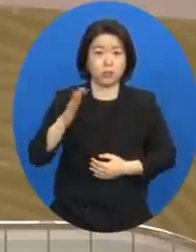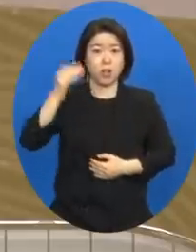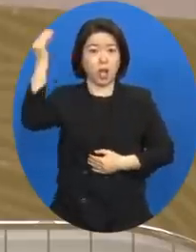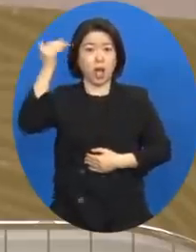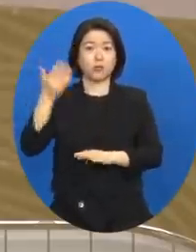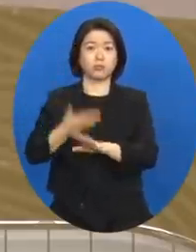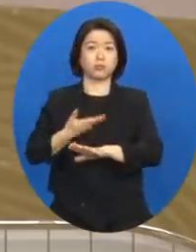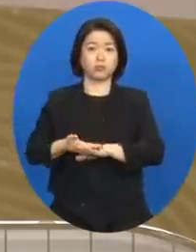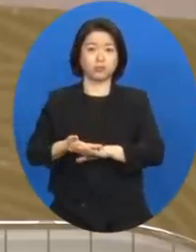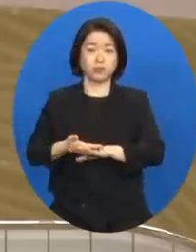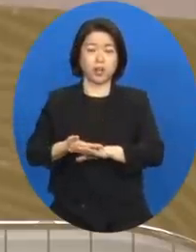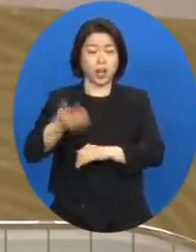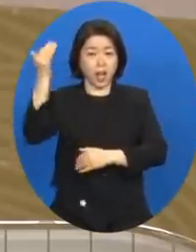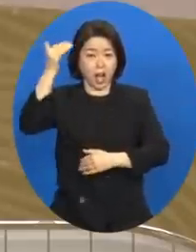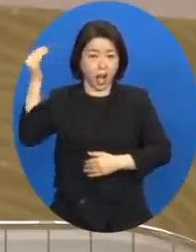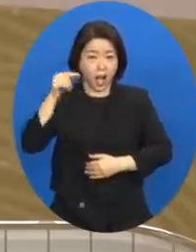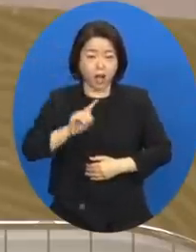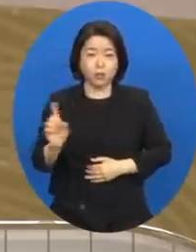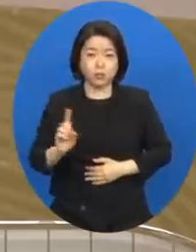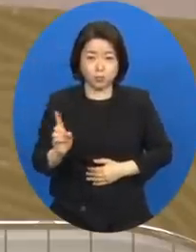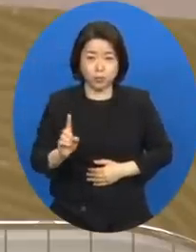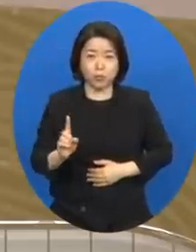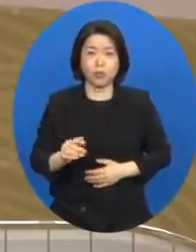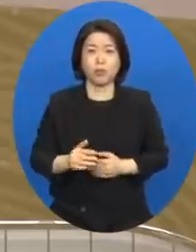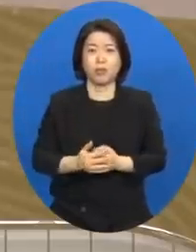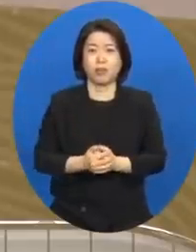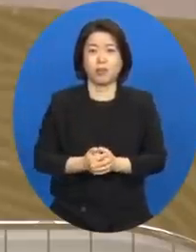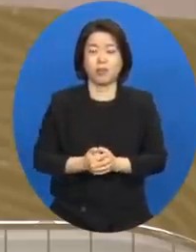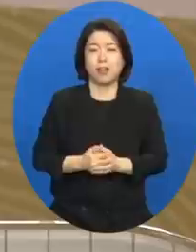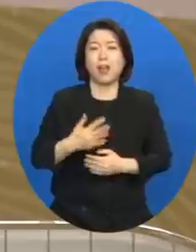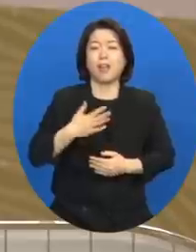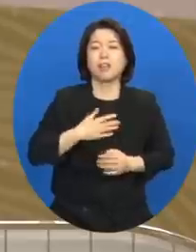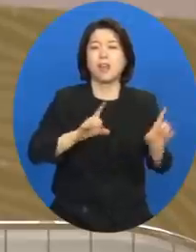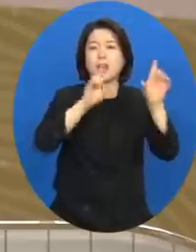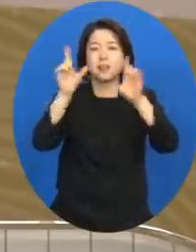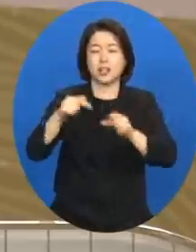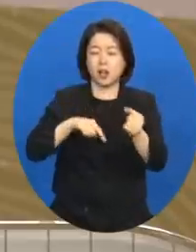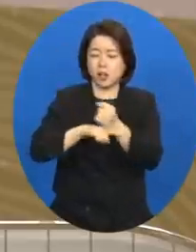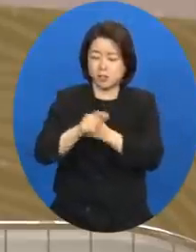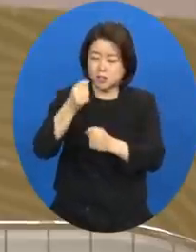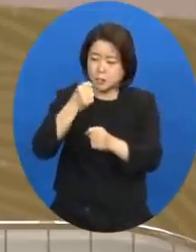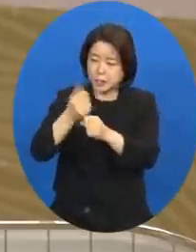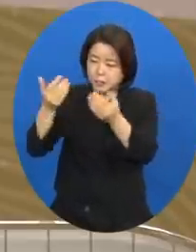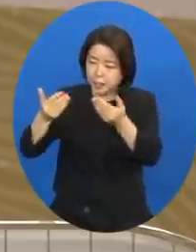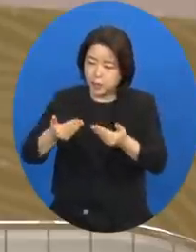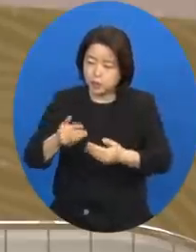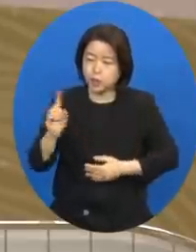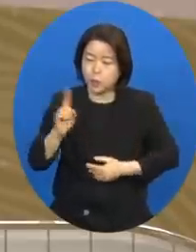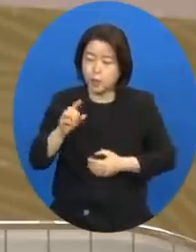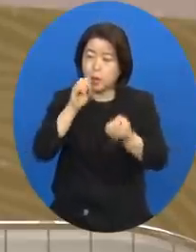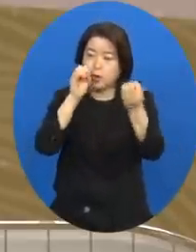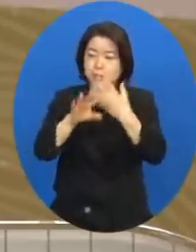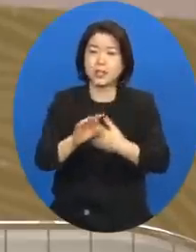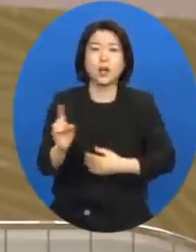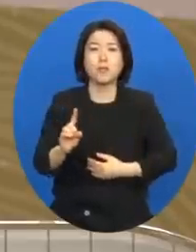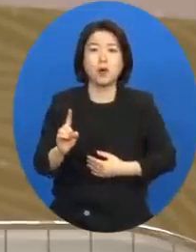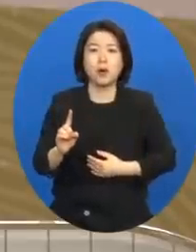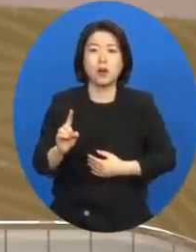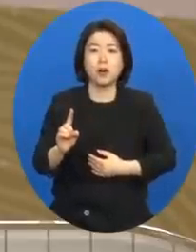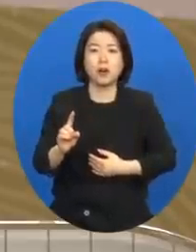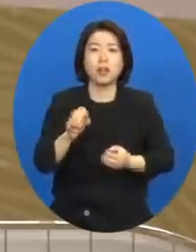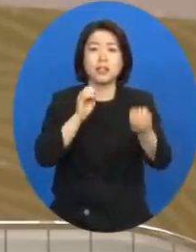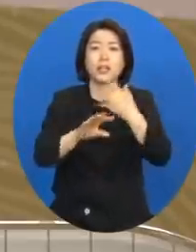달랐어요. 우리나라는 내 삶을 가장 의미 있게 만드는 것이 무엇이라고 대답했겠습니까? 우리나라